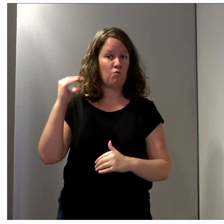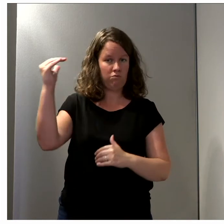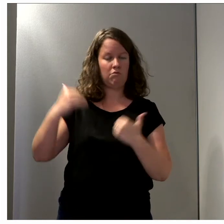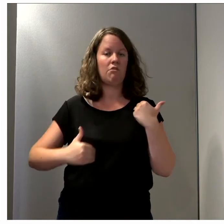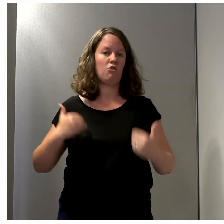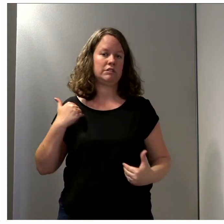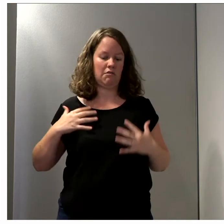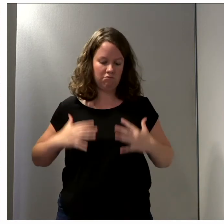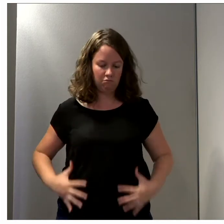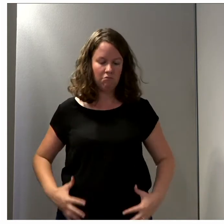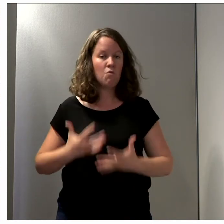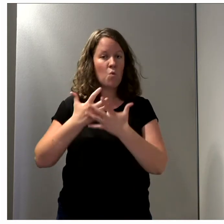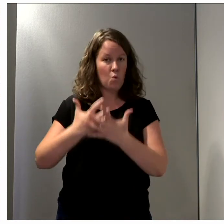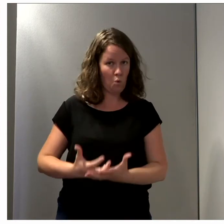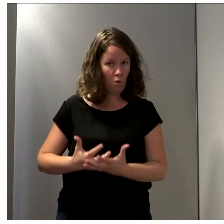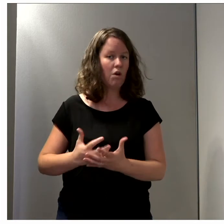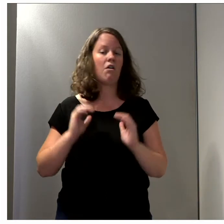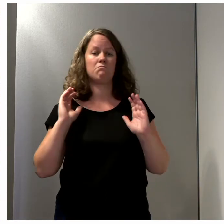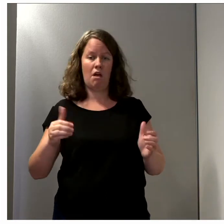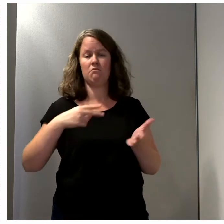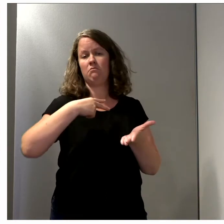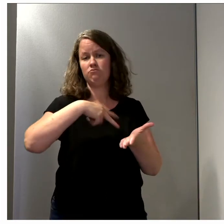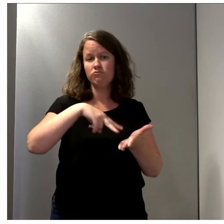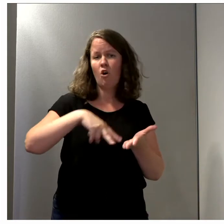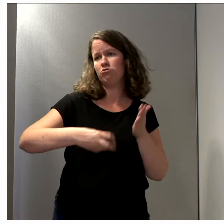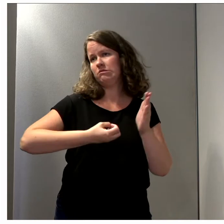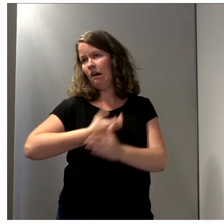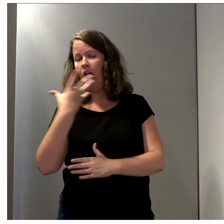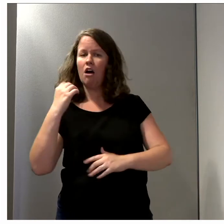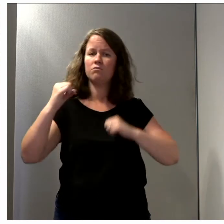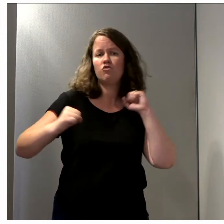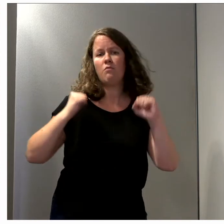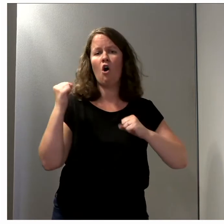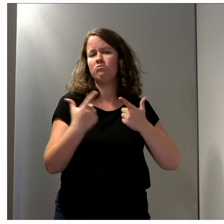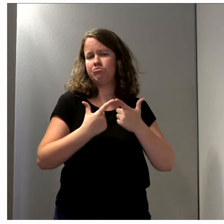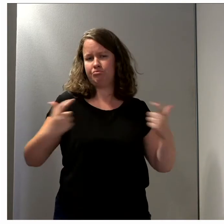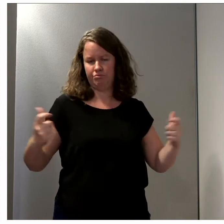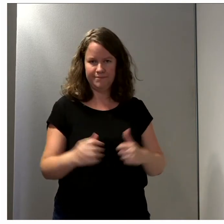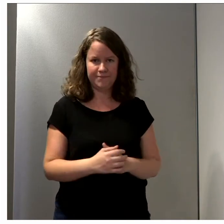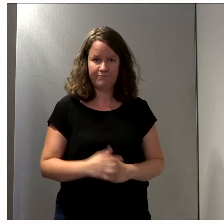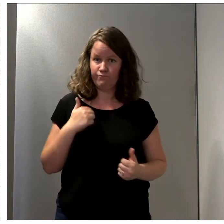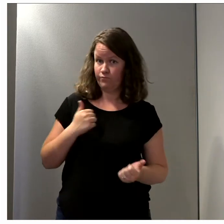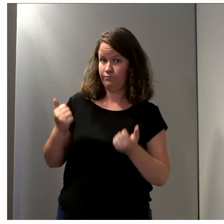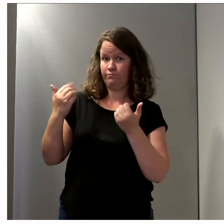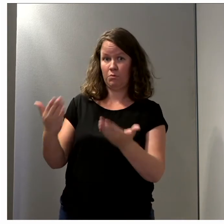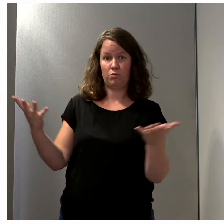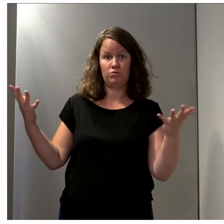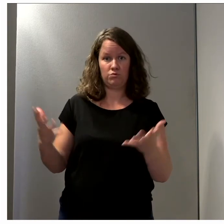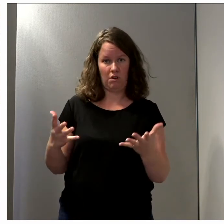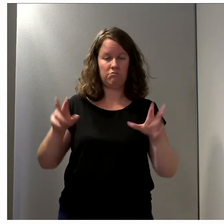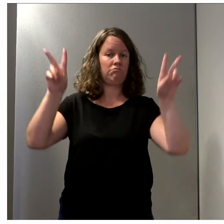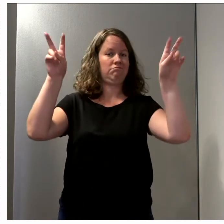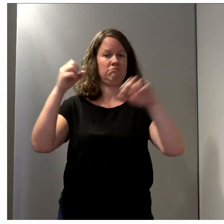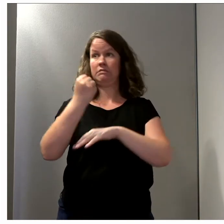des activités artistiques adaptées. La devise de notre association, c'est la création pour rompre